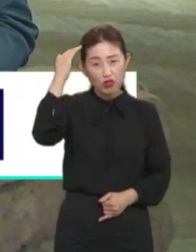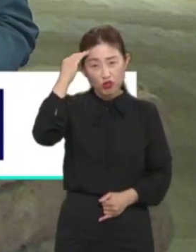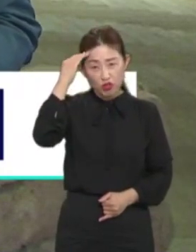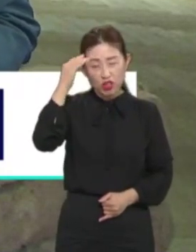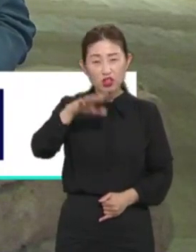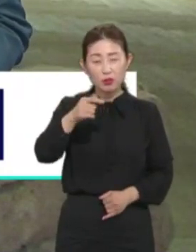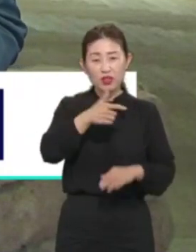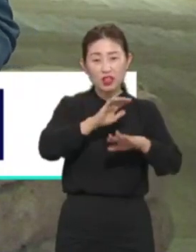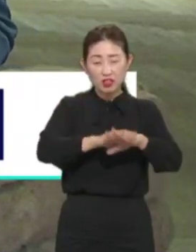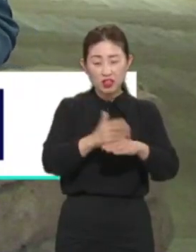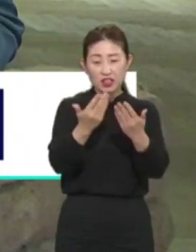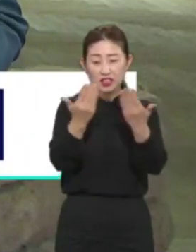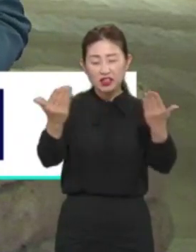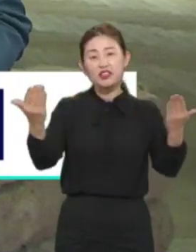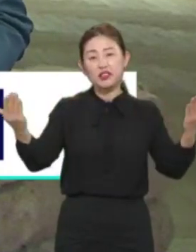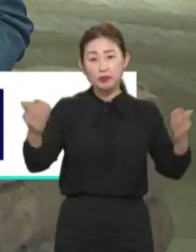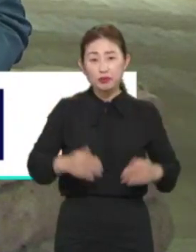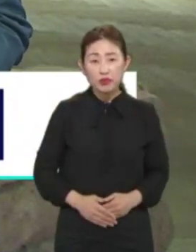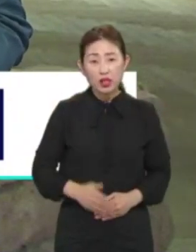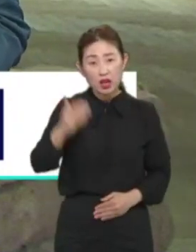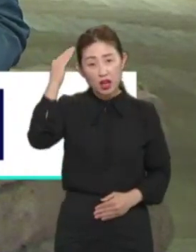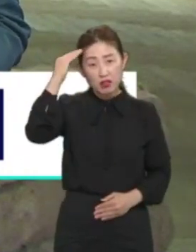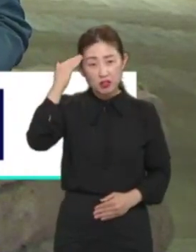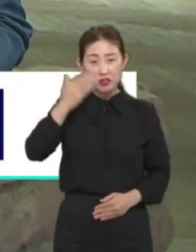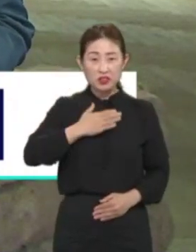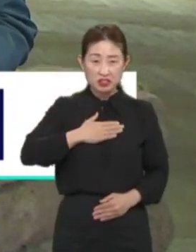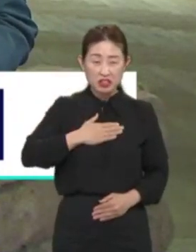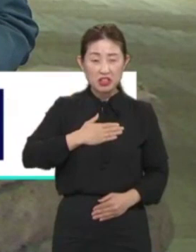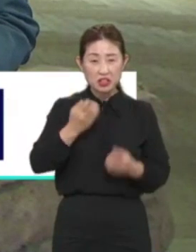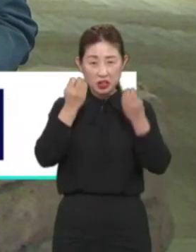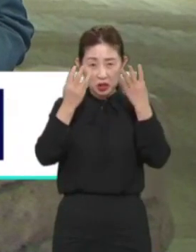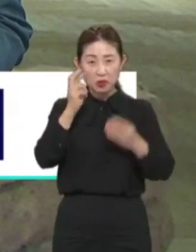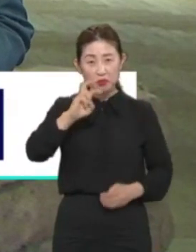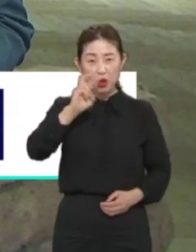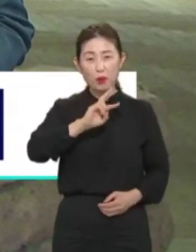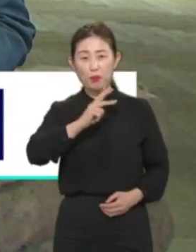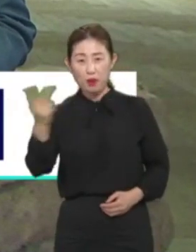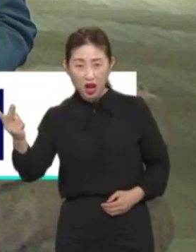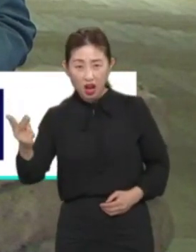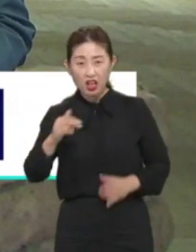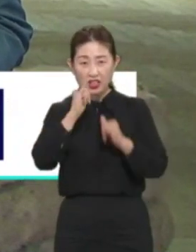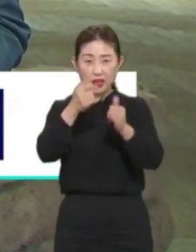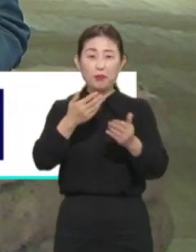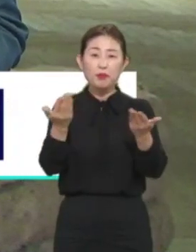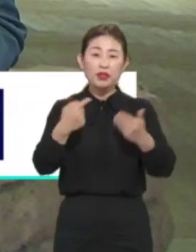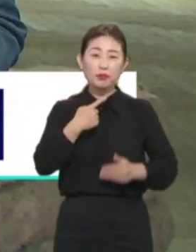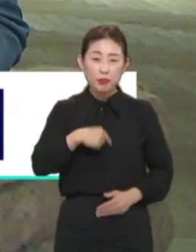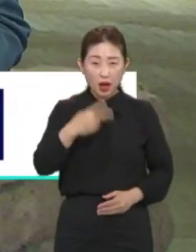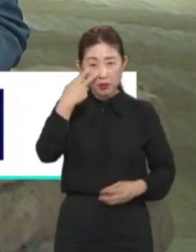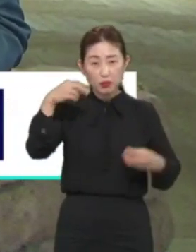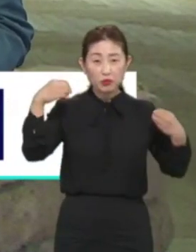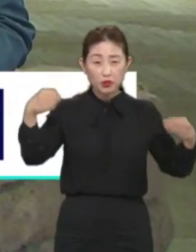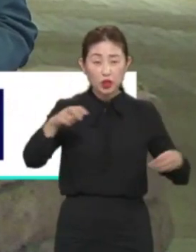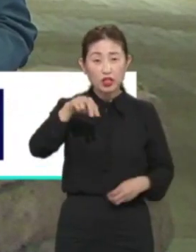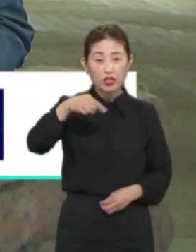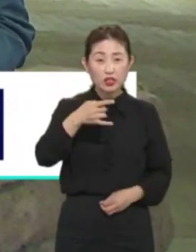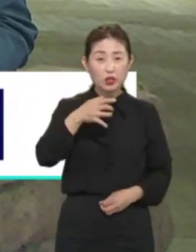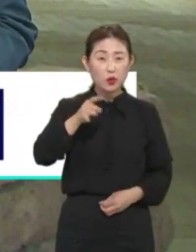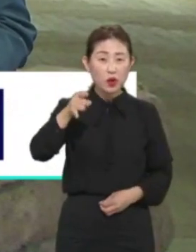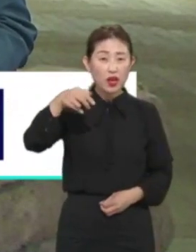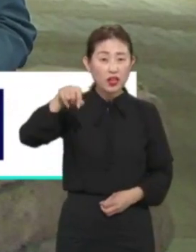대전에서 개최됩니다. 가장 한국적인 정서를 현대음악으로 재해석하며 다수의 상을 받은 뮤지컬 스웨그에이지 외쳐